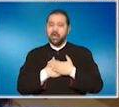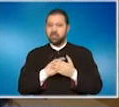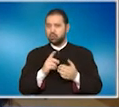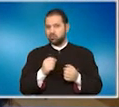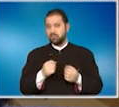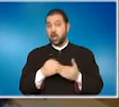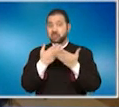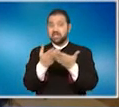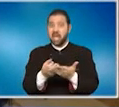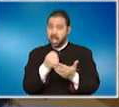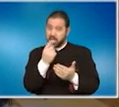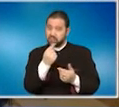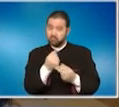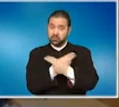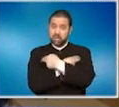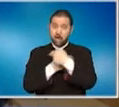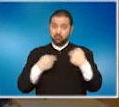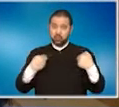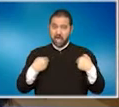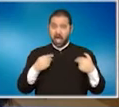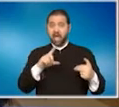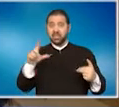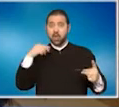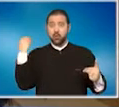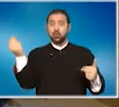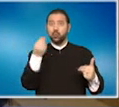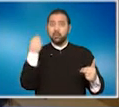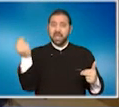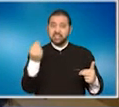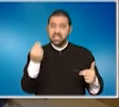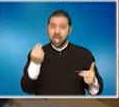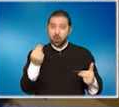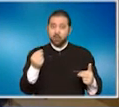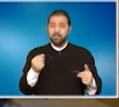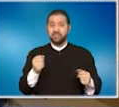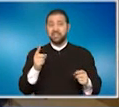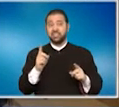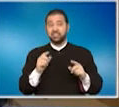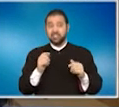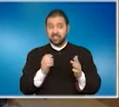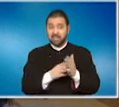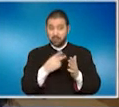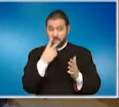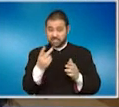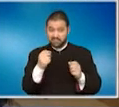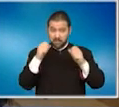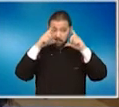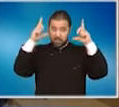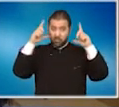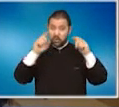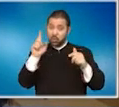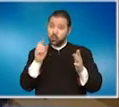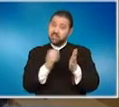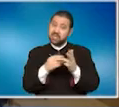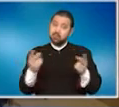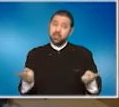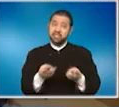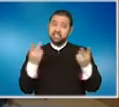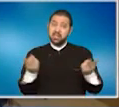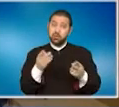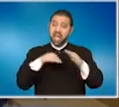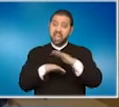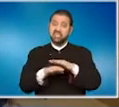care au dus-o după ce i-au înviat. Deci minunile nu trebuie căutate